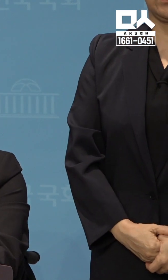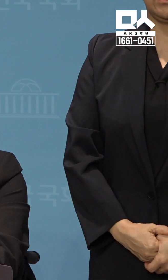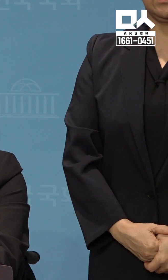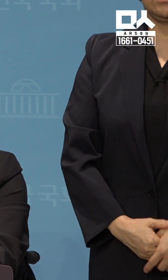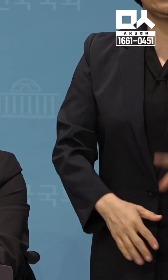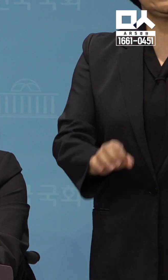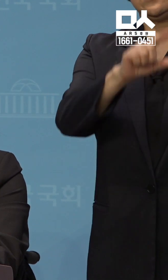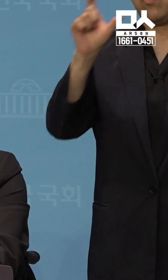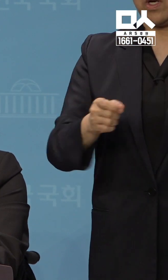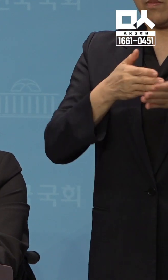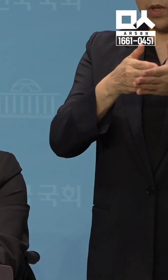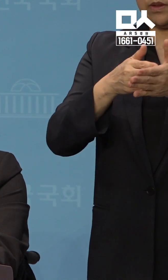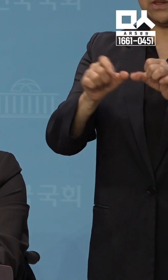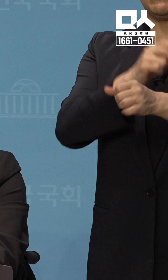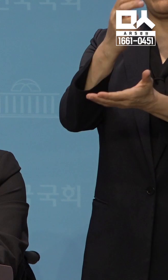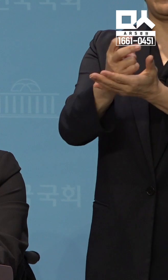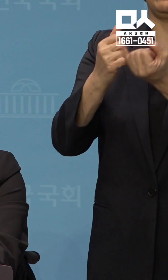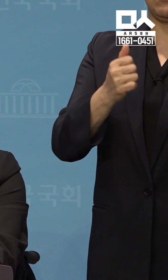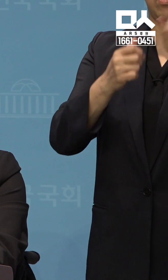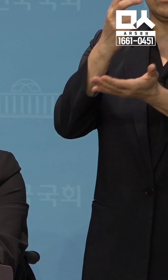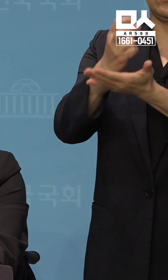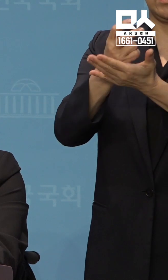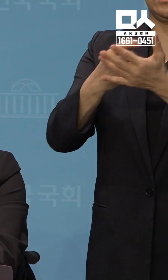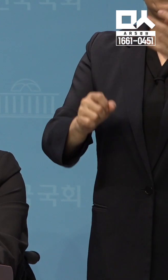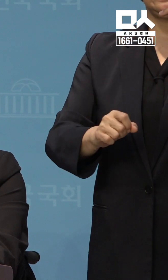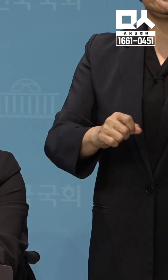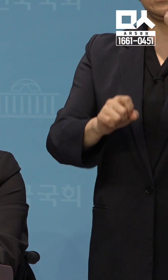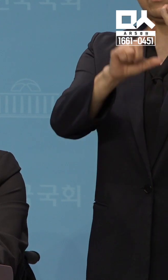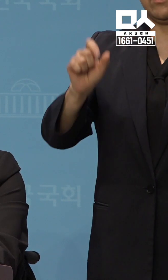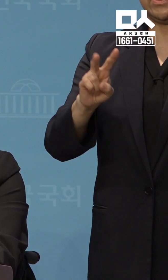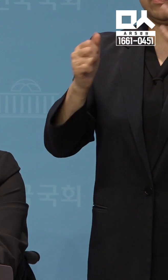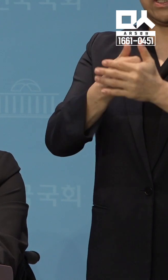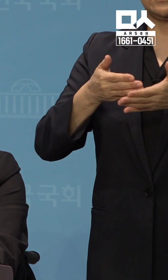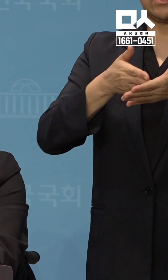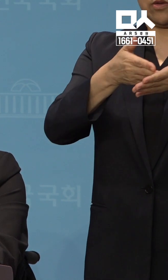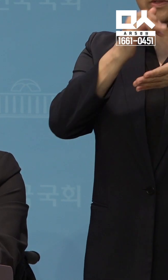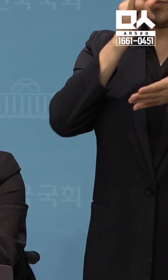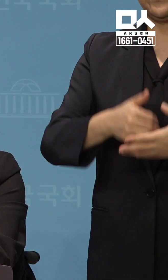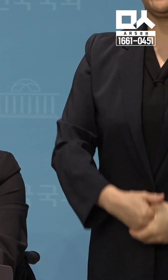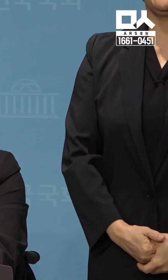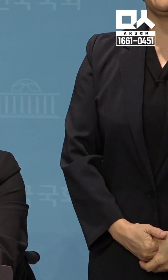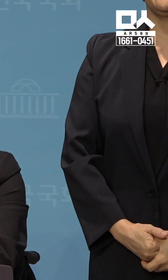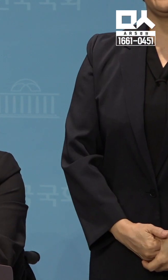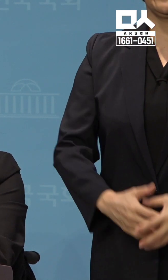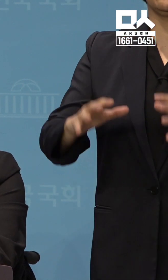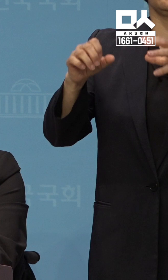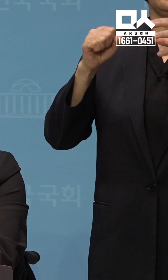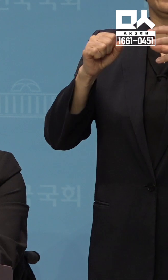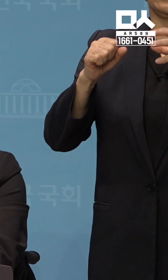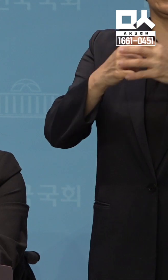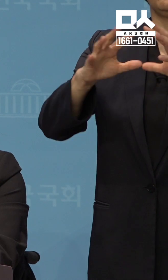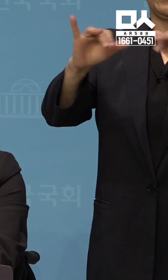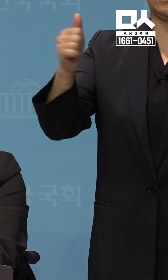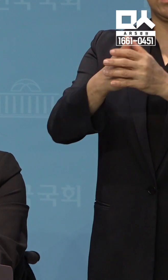본내 이에 부의된 김건희 특별법이 12월 22일이면 본내 2에 상정됩니다 국민은